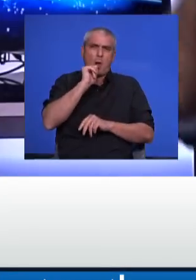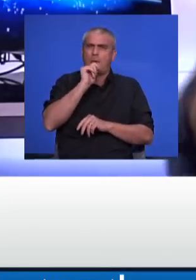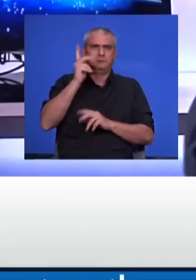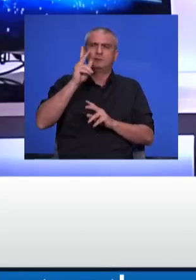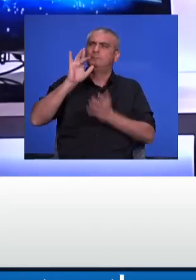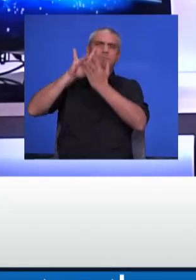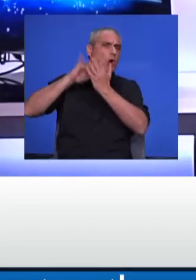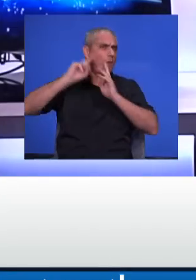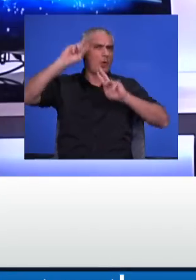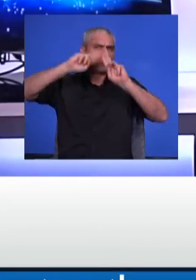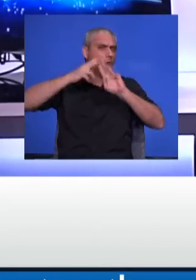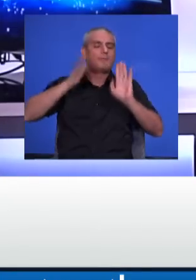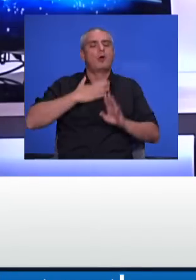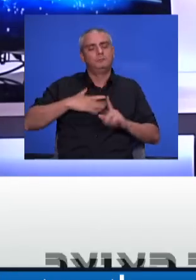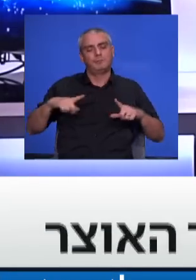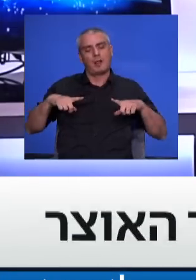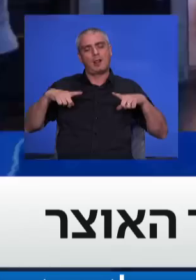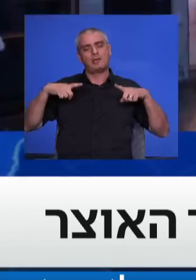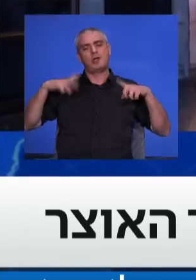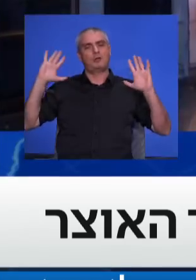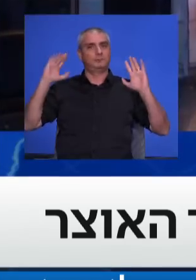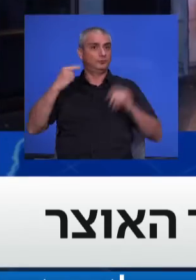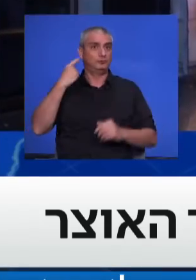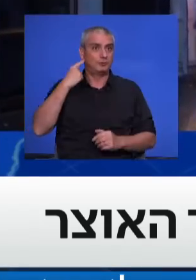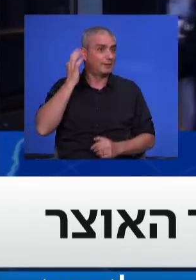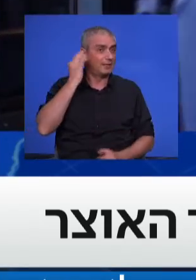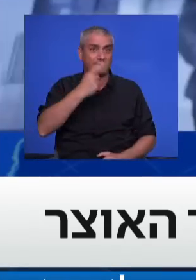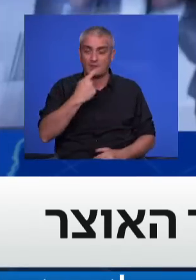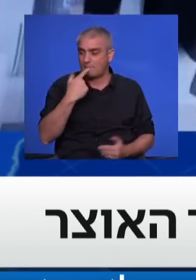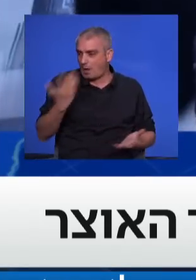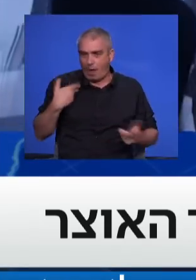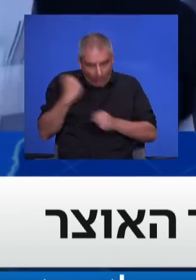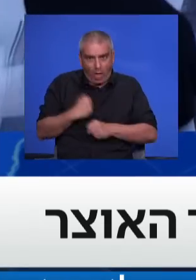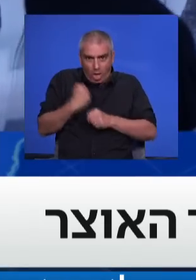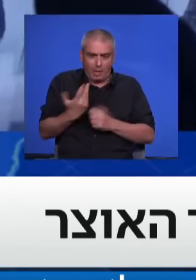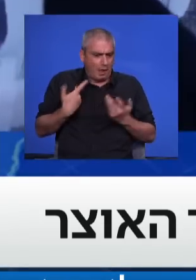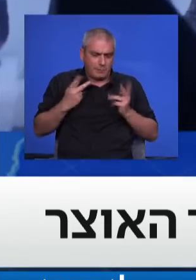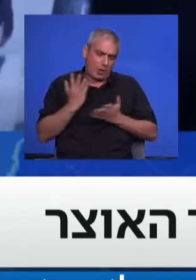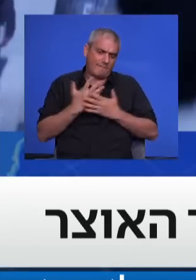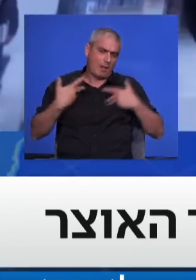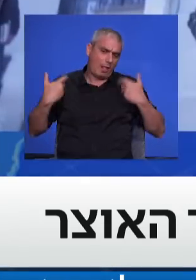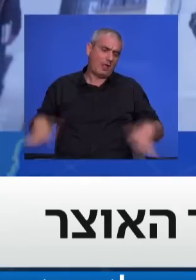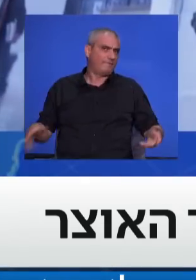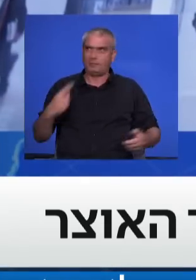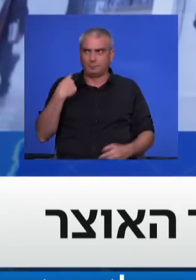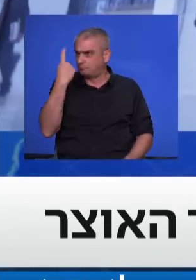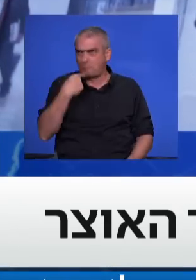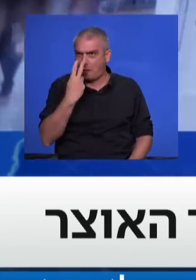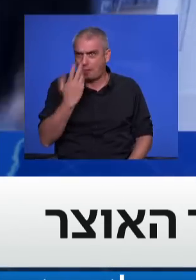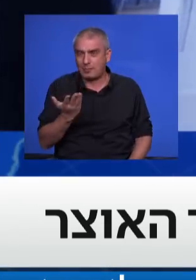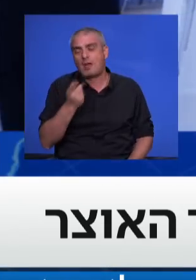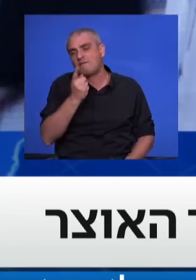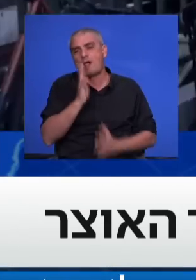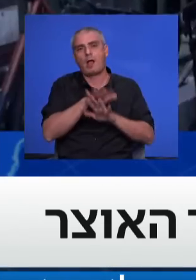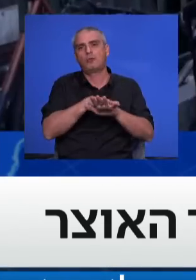למקומות אחרים, הם רוצים לחיות. שמעת את הגברת הזו, אמרה, כמה אני יכולה לעבוד, אני מותשת. היא לא נראית מותשת, אבל זאת